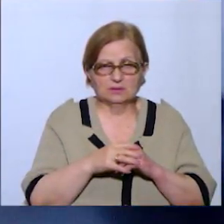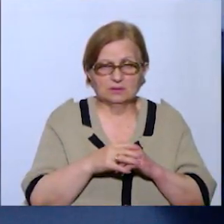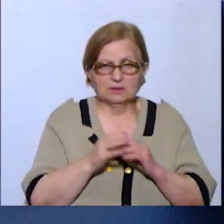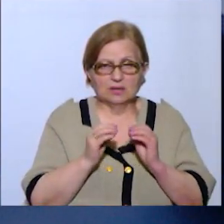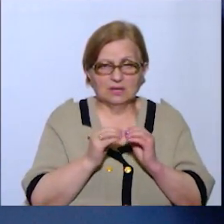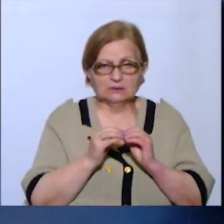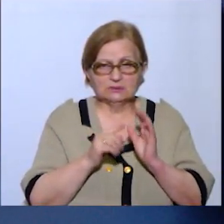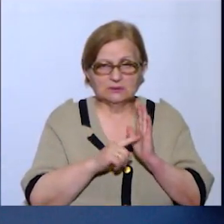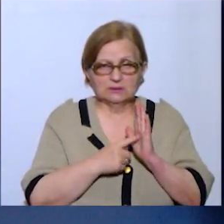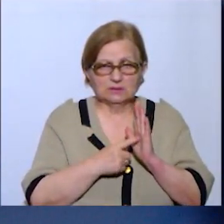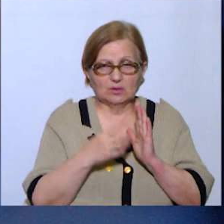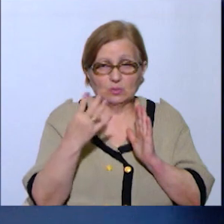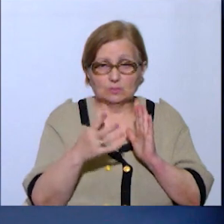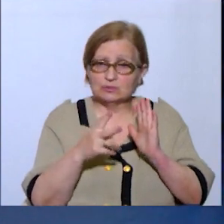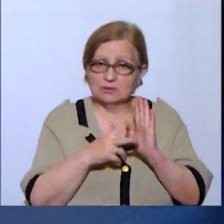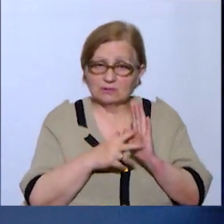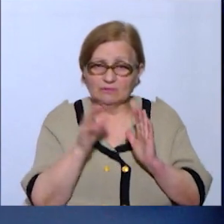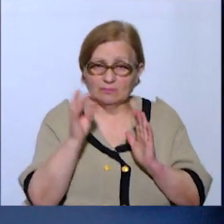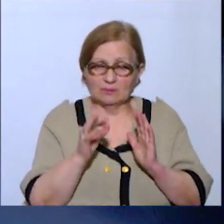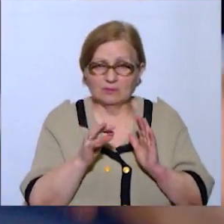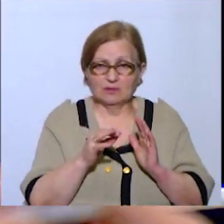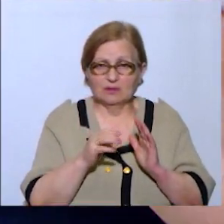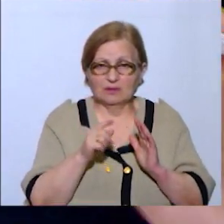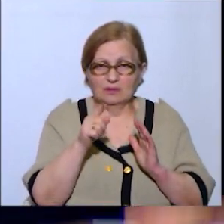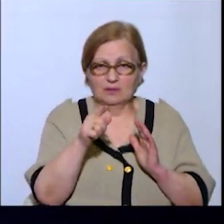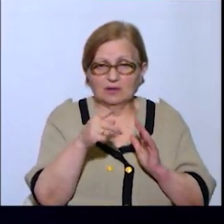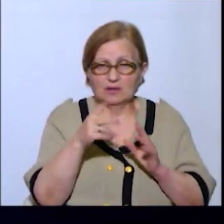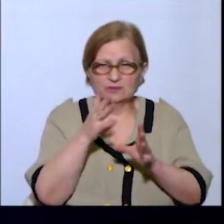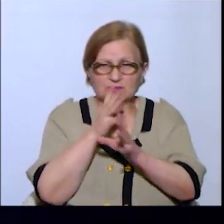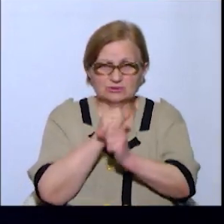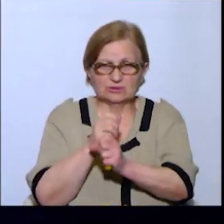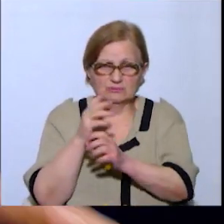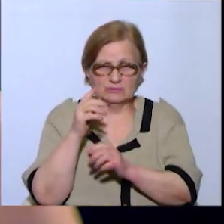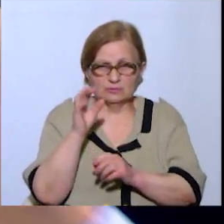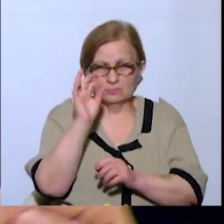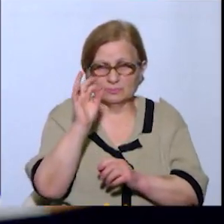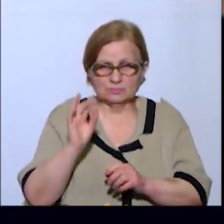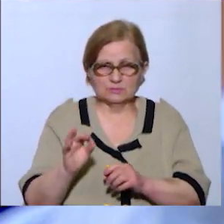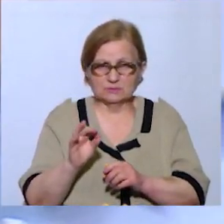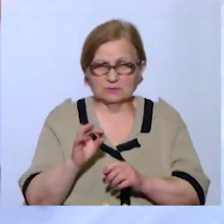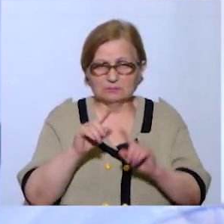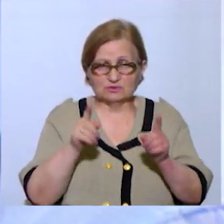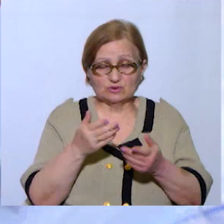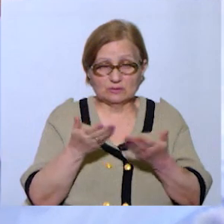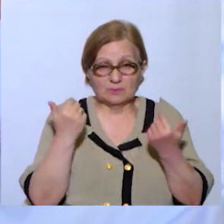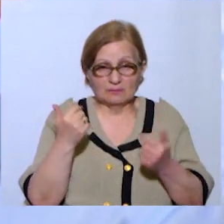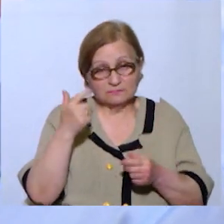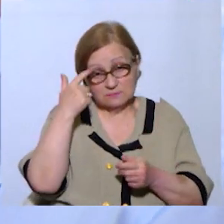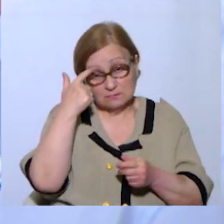10 გამრავლებული 48%-ზე. ეს ტოლობა შევკვეცოთ პროცენტზე და თან, ნუ ფრჩხილებს გავხსნათ,